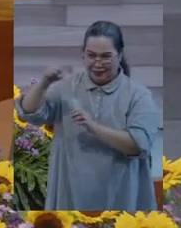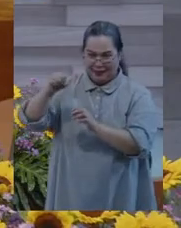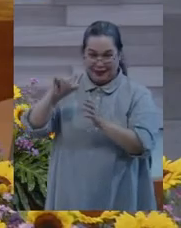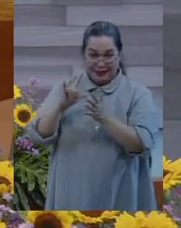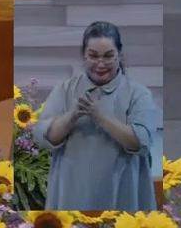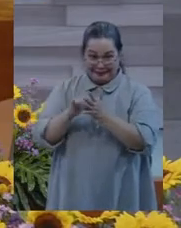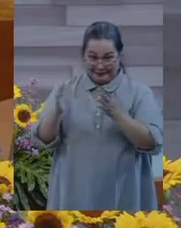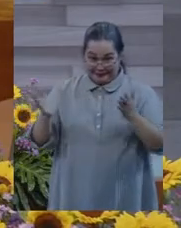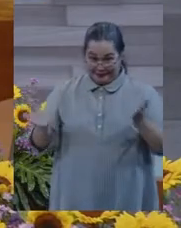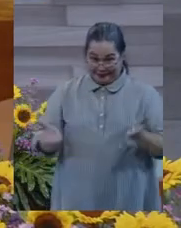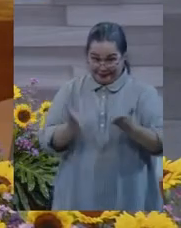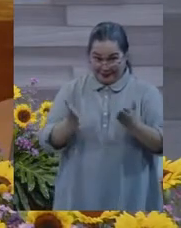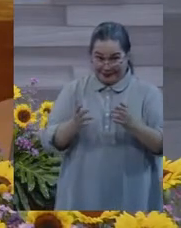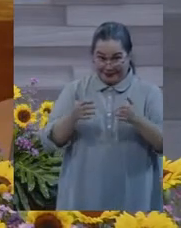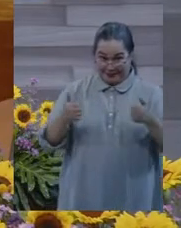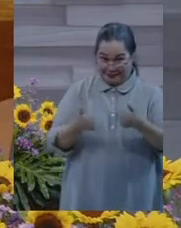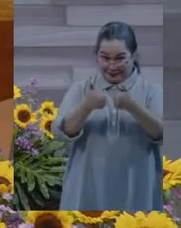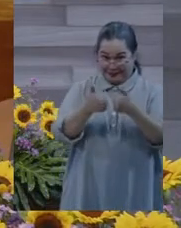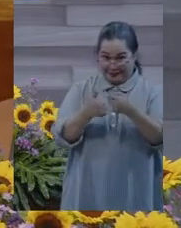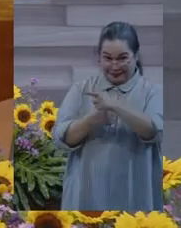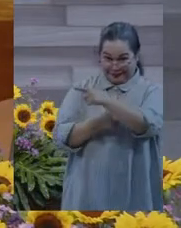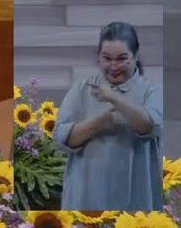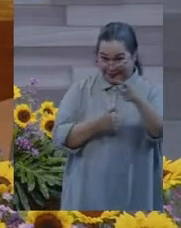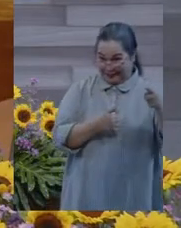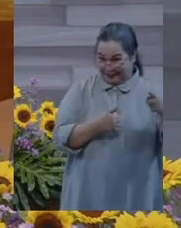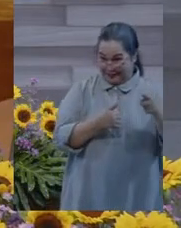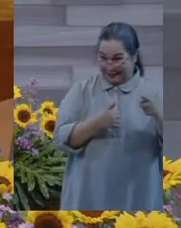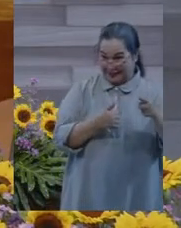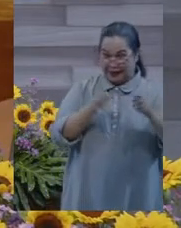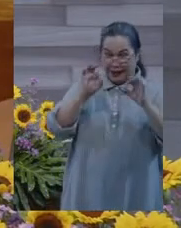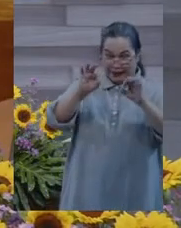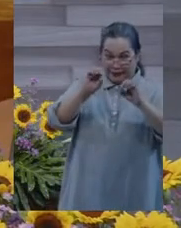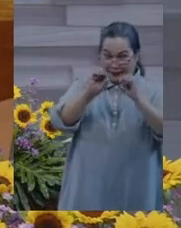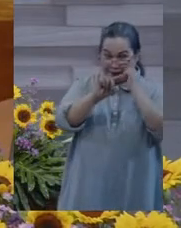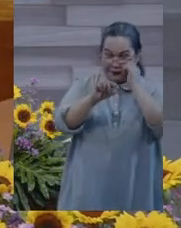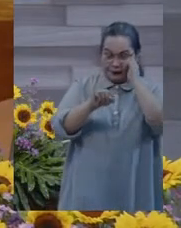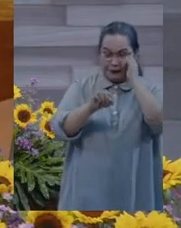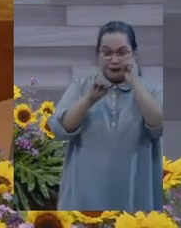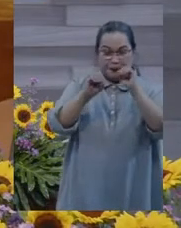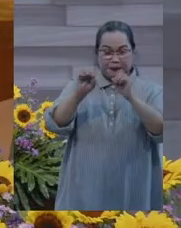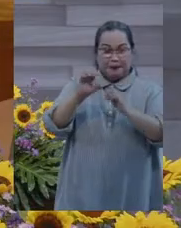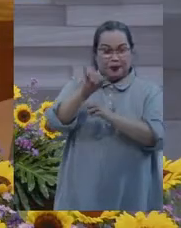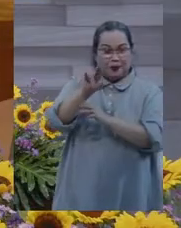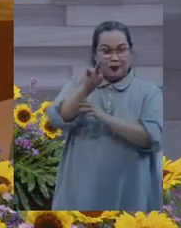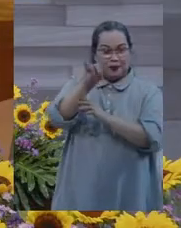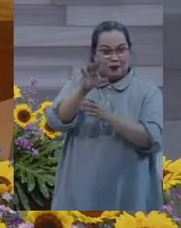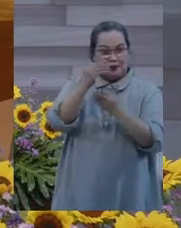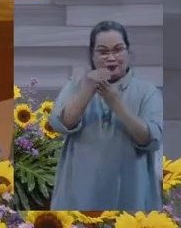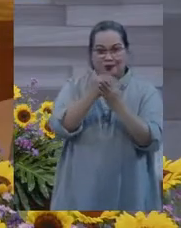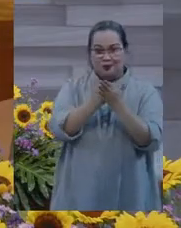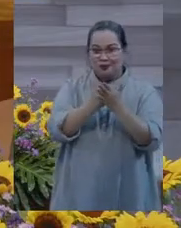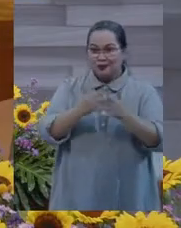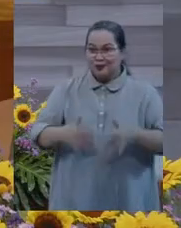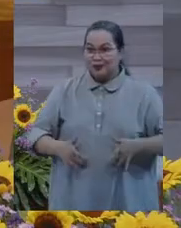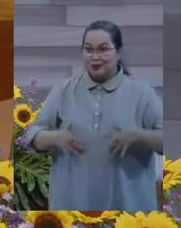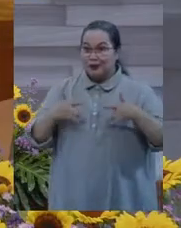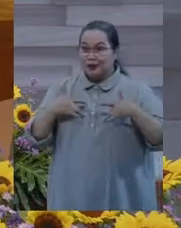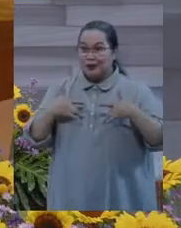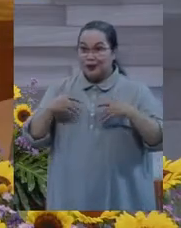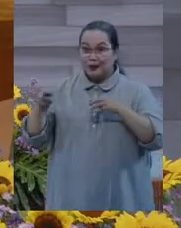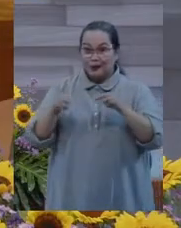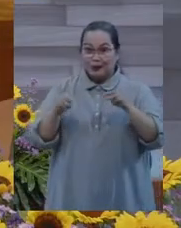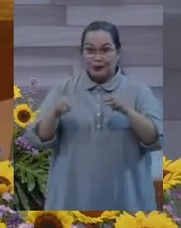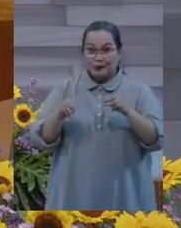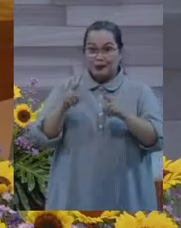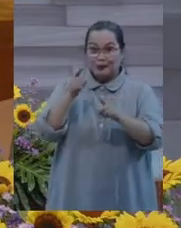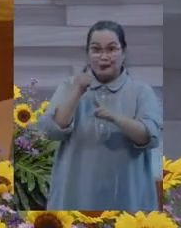atin ni Jude. Merong mga nagtuturo. Nilarawan na ni Jude dito ang detalyadong pamumuhay at pagkilos ng mga